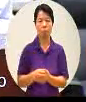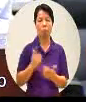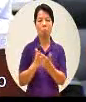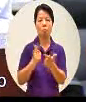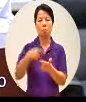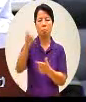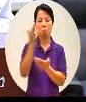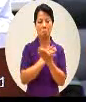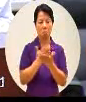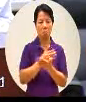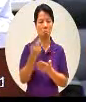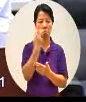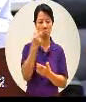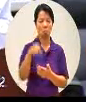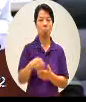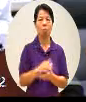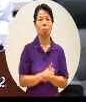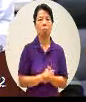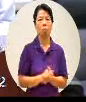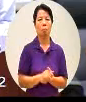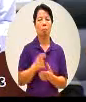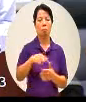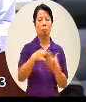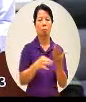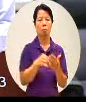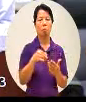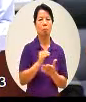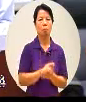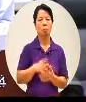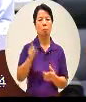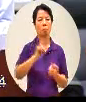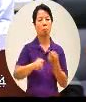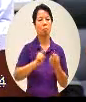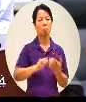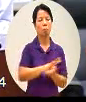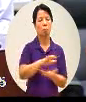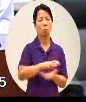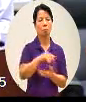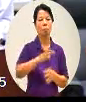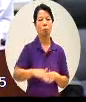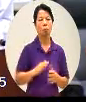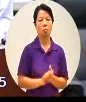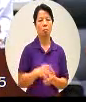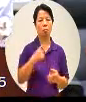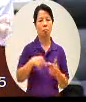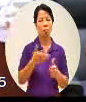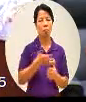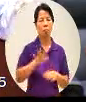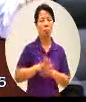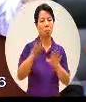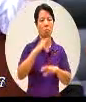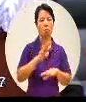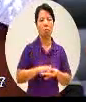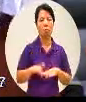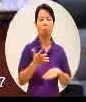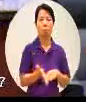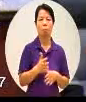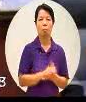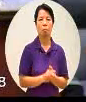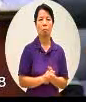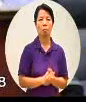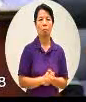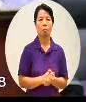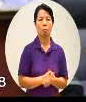考核，这都没怕哦，咱的教育会进步 哦，啊，你来